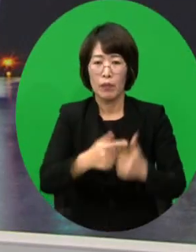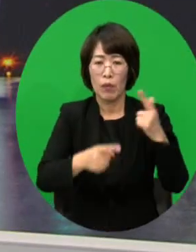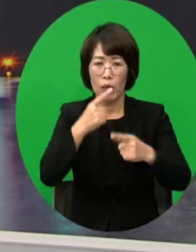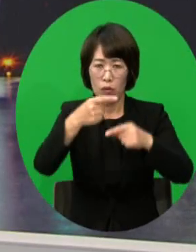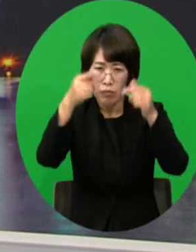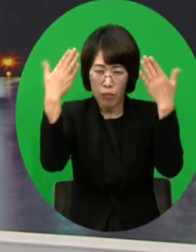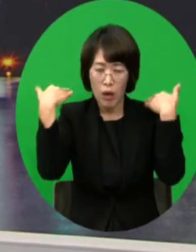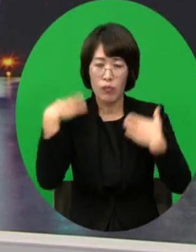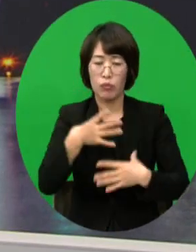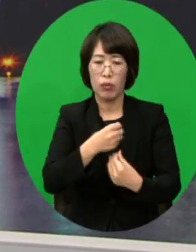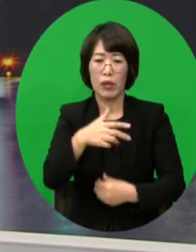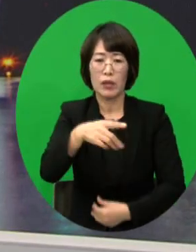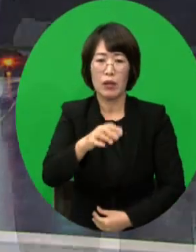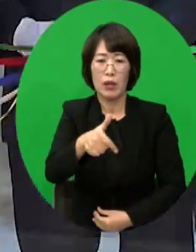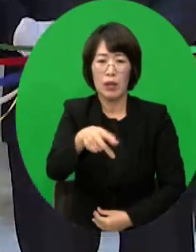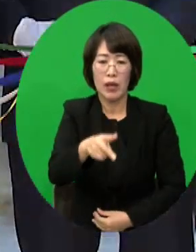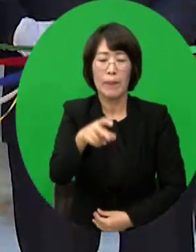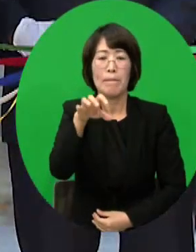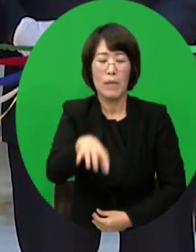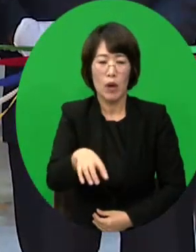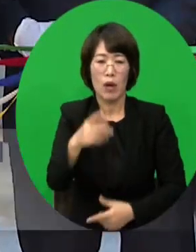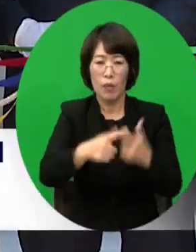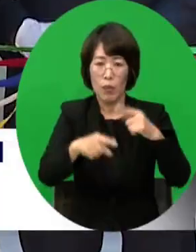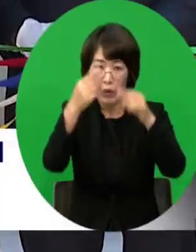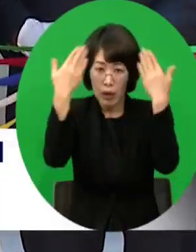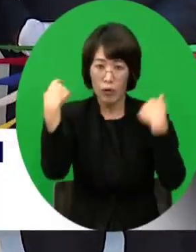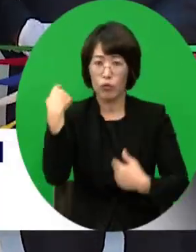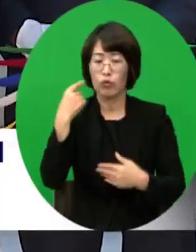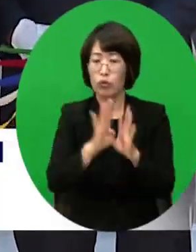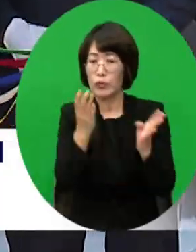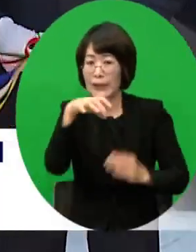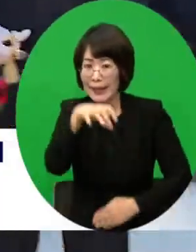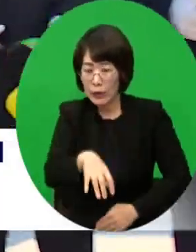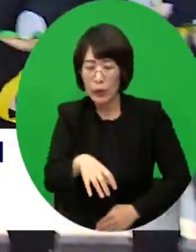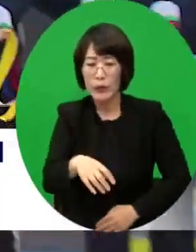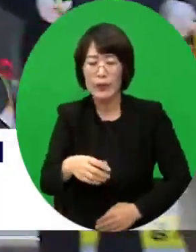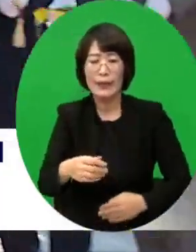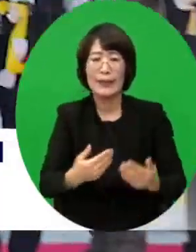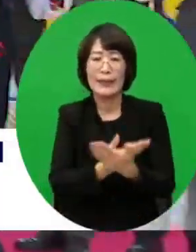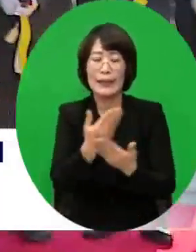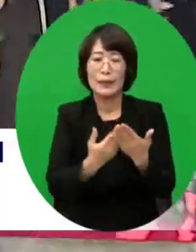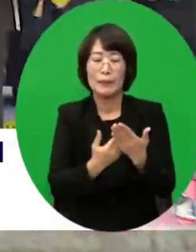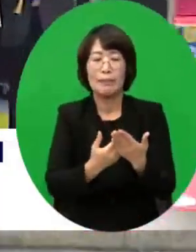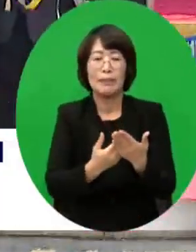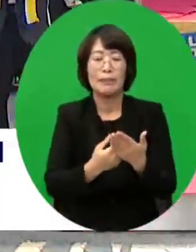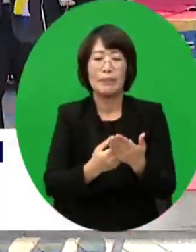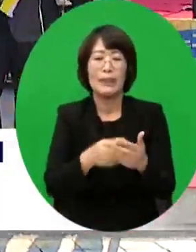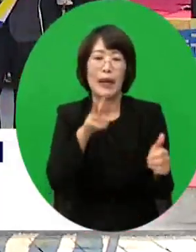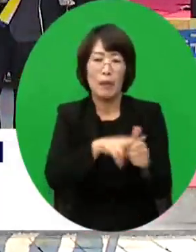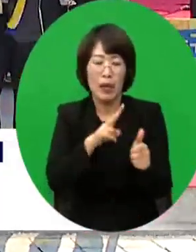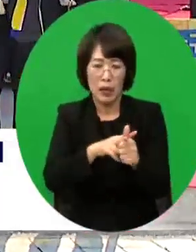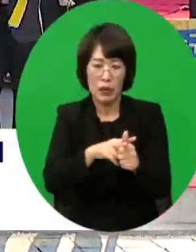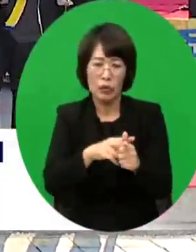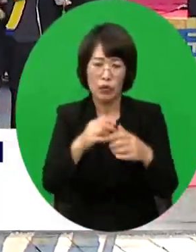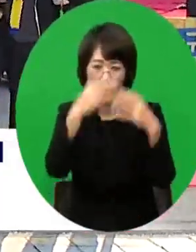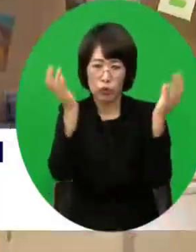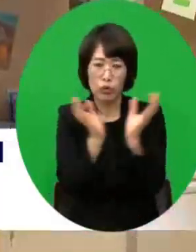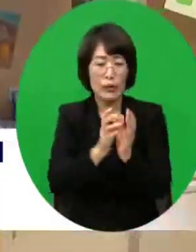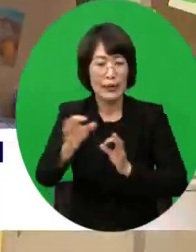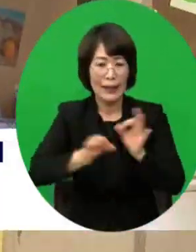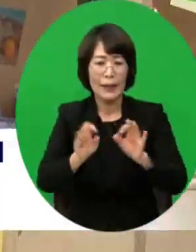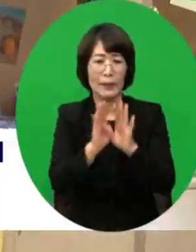목포대학교가 무안군 청계면 목포대 후문에 청계 나눔 마켓 누구나 상점을 개장하고 운영을